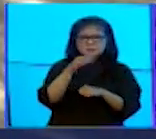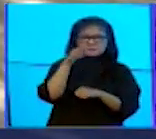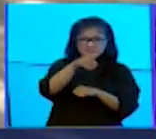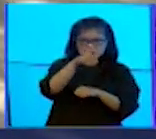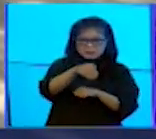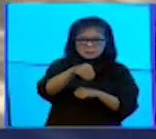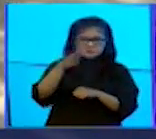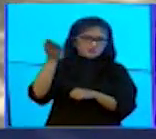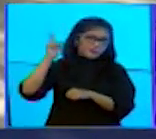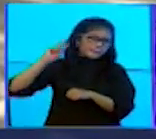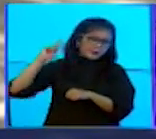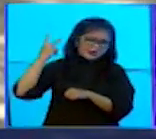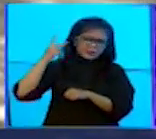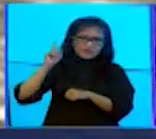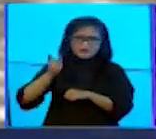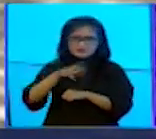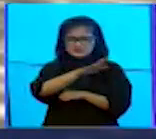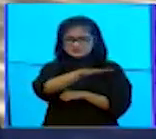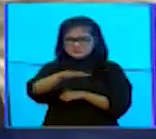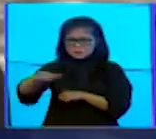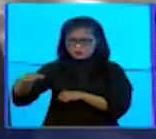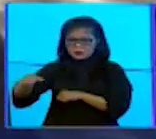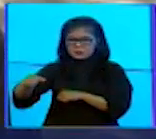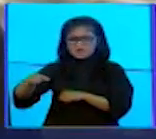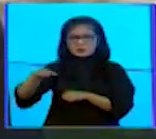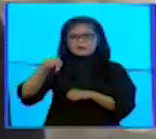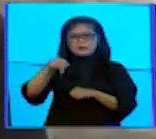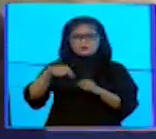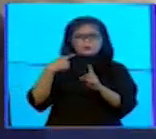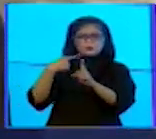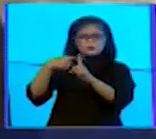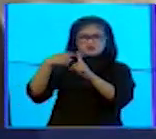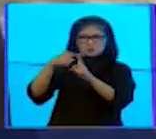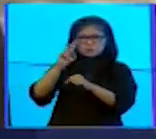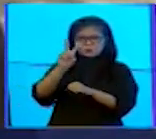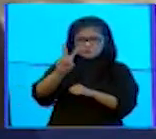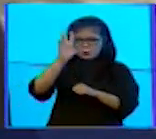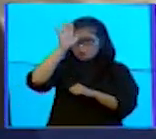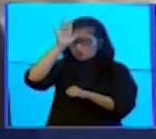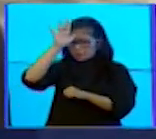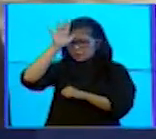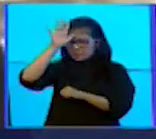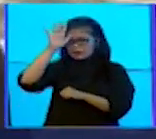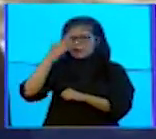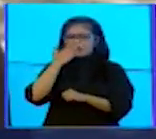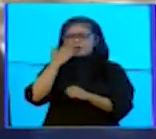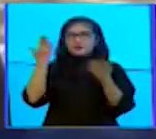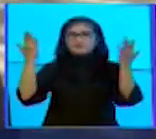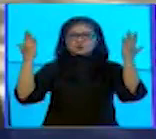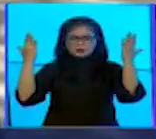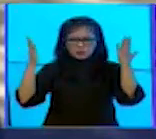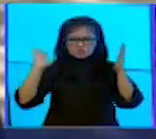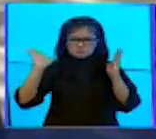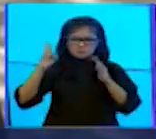yang reaktif 2 orang. Alhamdulillah 3 hari selanjutnya sampai ini juga